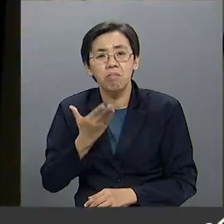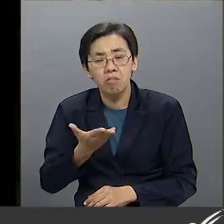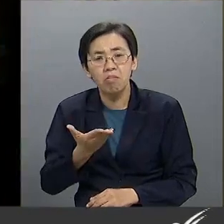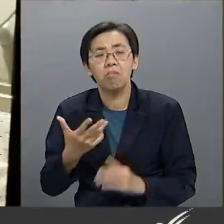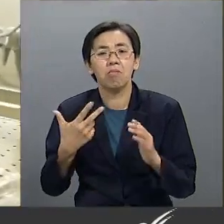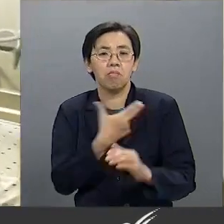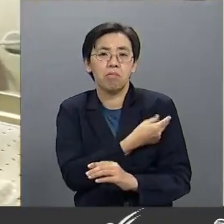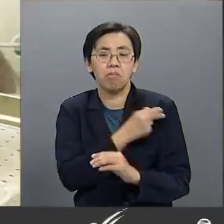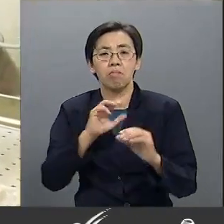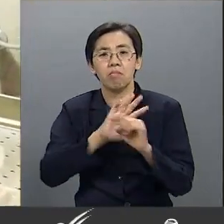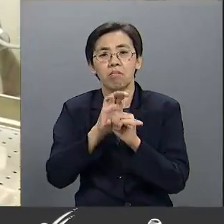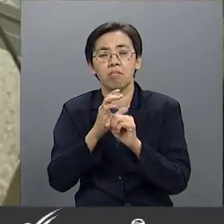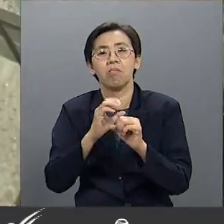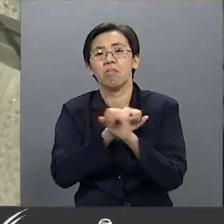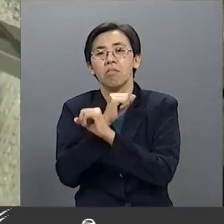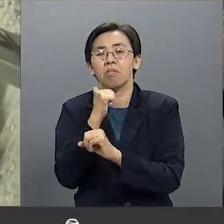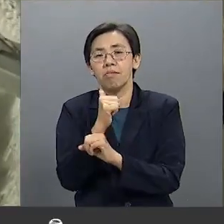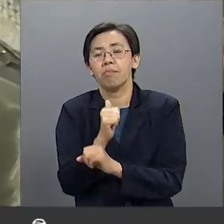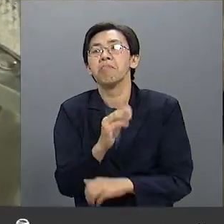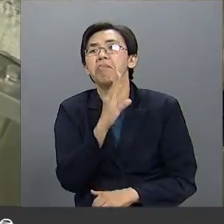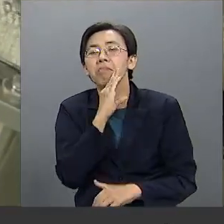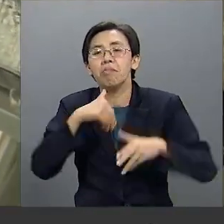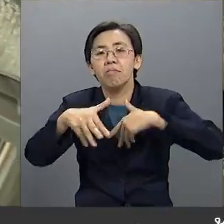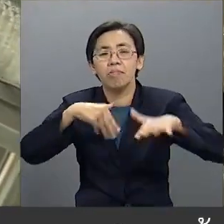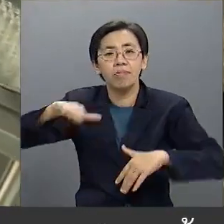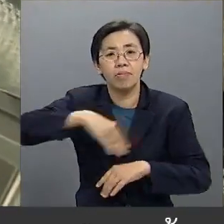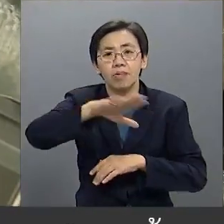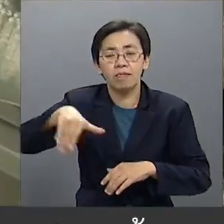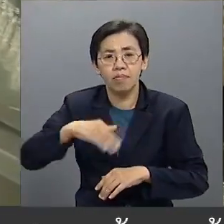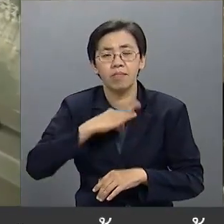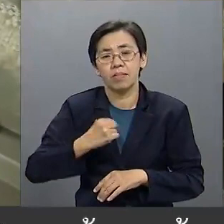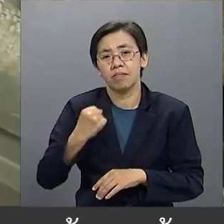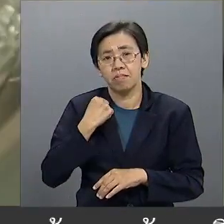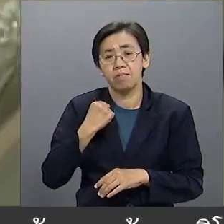องได้และขอให้ประชาชนมั่นใจว่าวัคซีนที่ผ่านการขึ้นทะเบียนจ